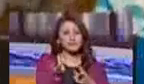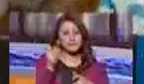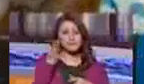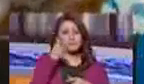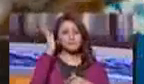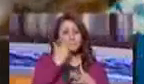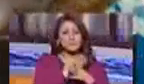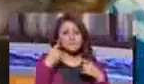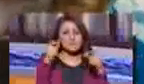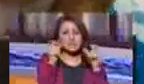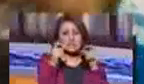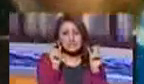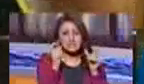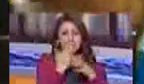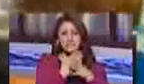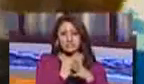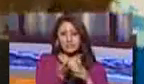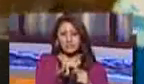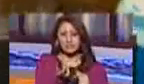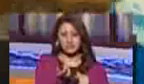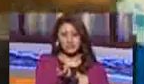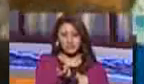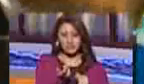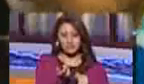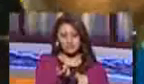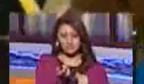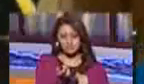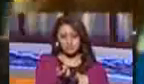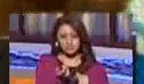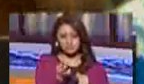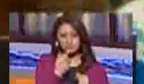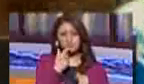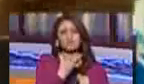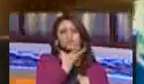هناك ليه؟ احنا بنطالب مش عايزين الاخوان